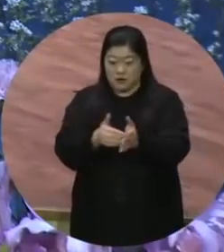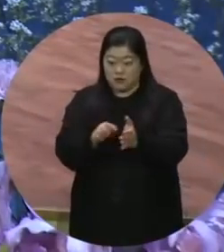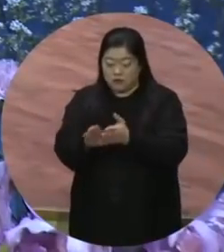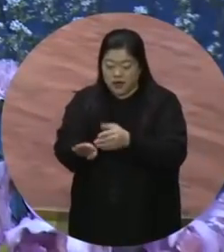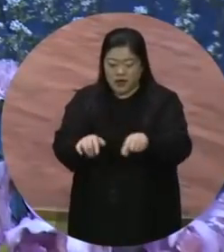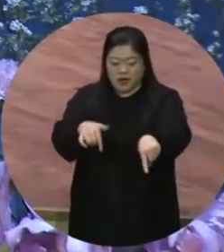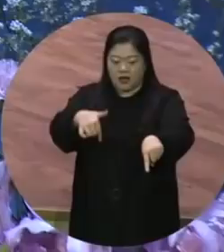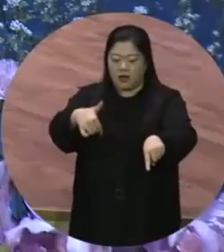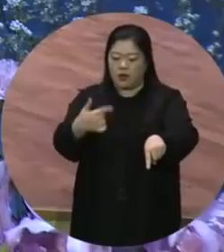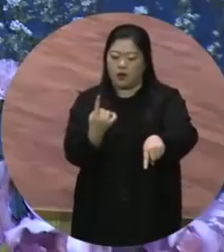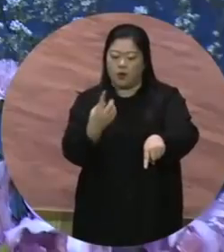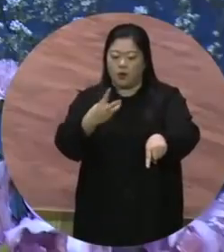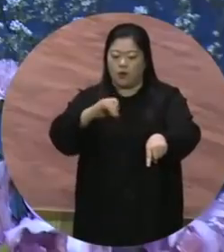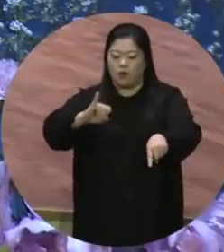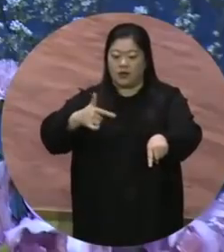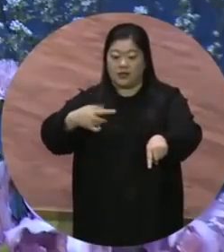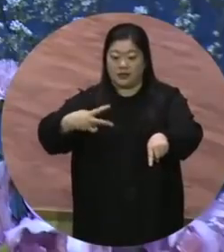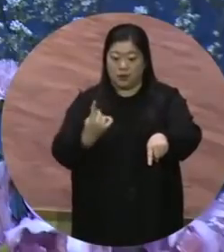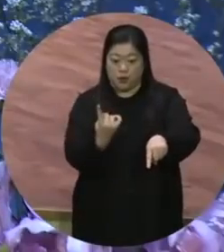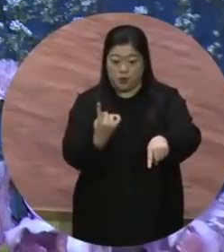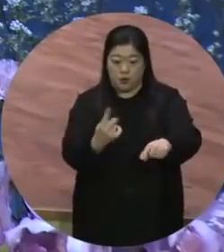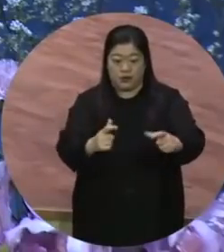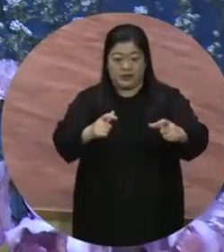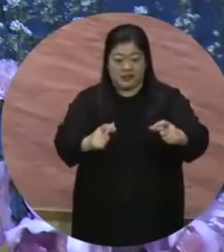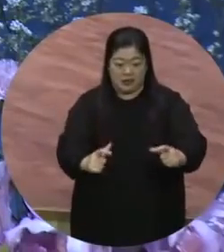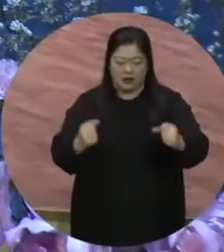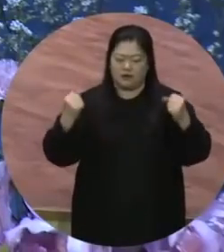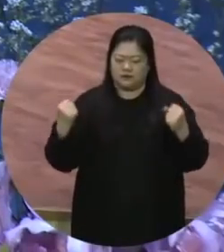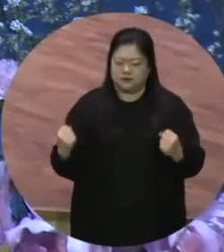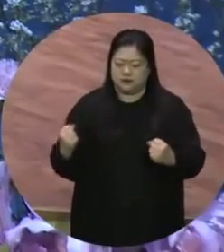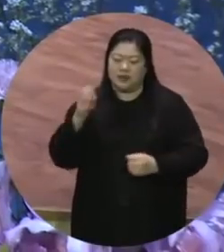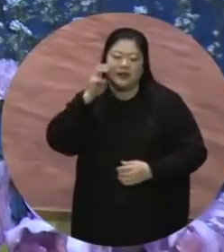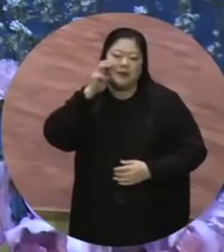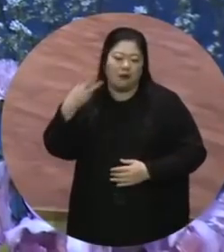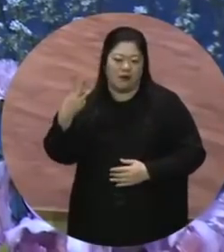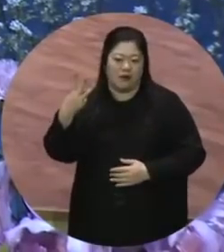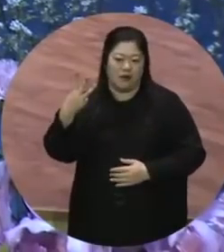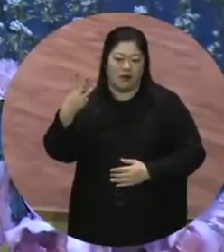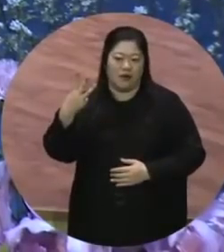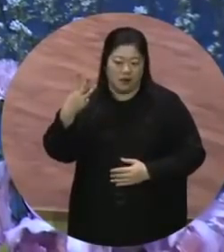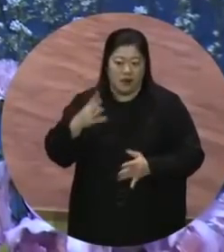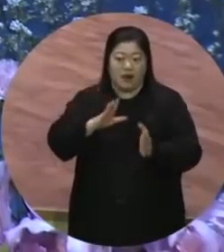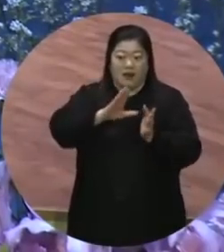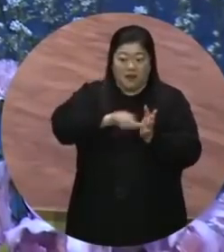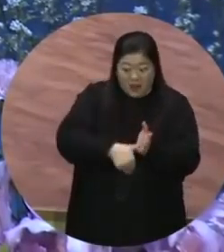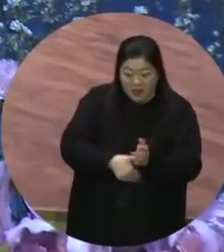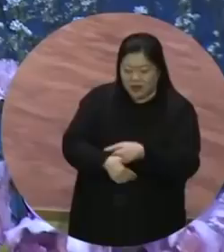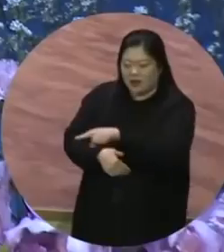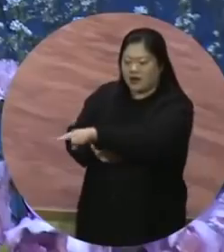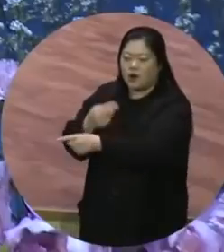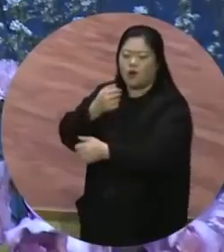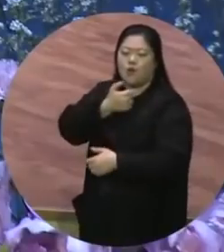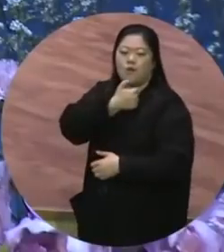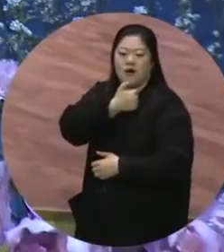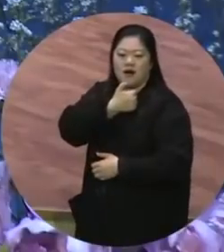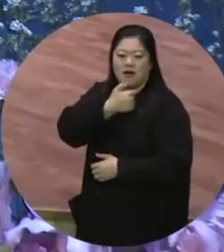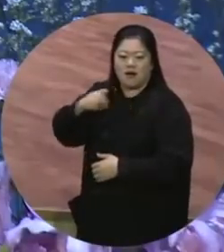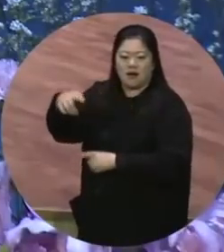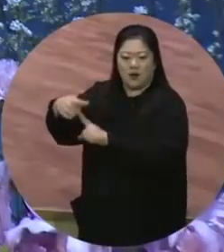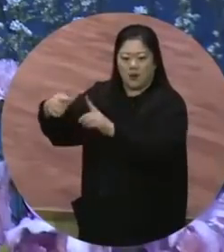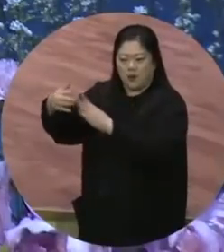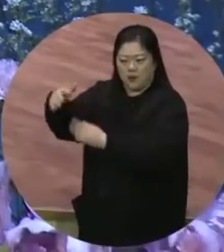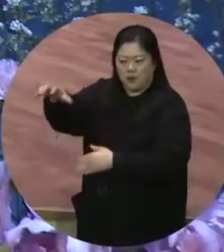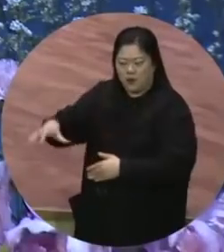3개월 동안 그렇게 머무는 중에 로마 교회 성도들에게